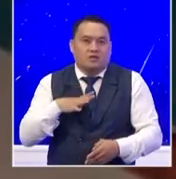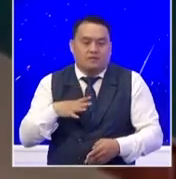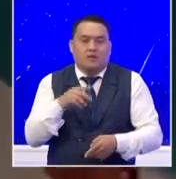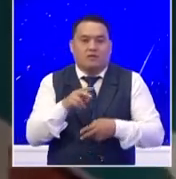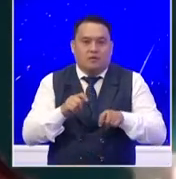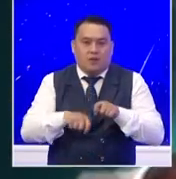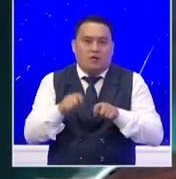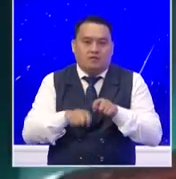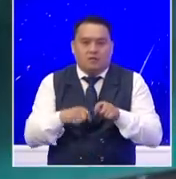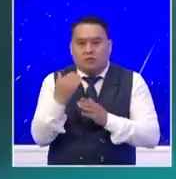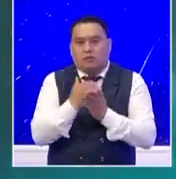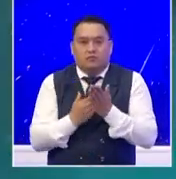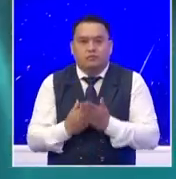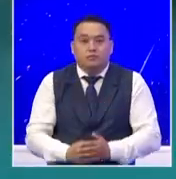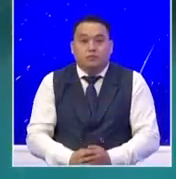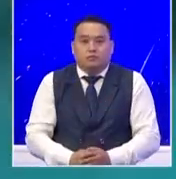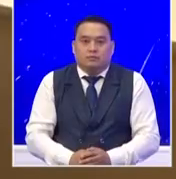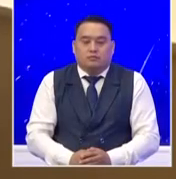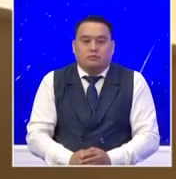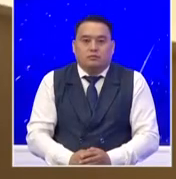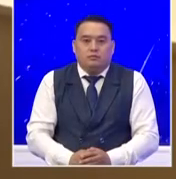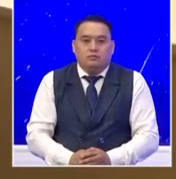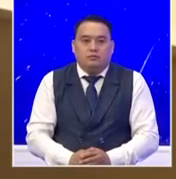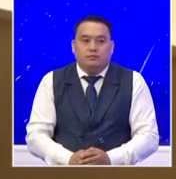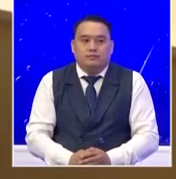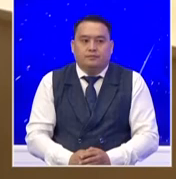следственные и уже составлены административные протоколы.